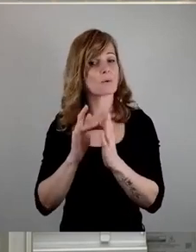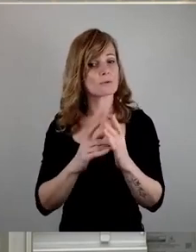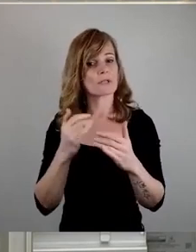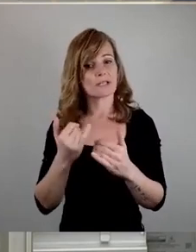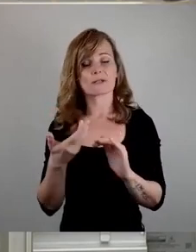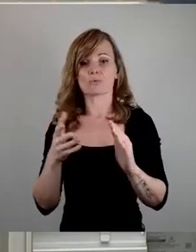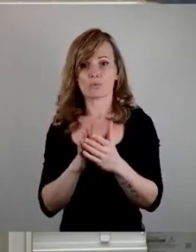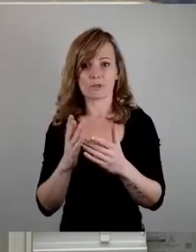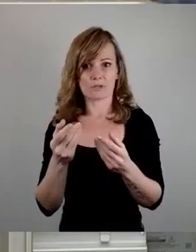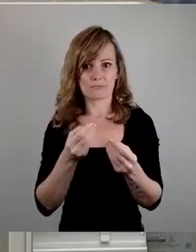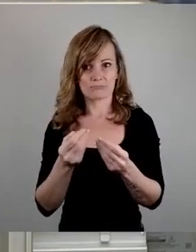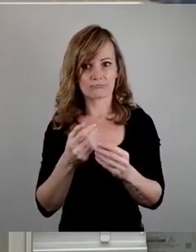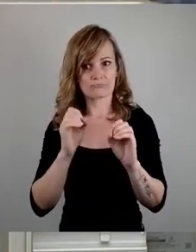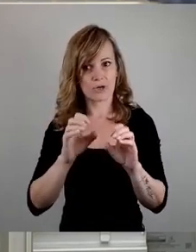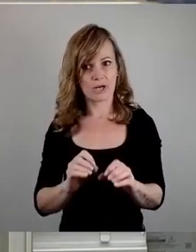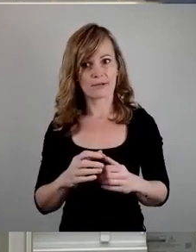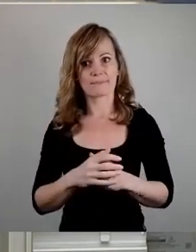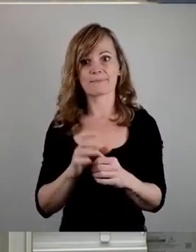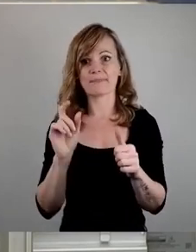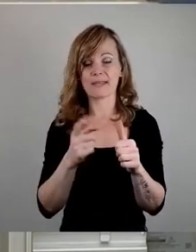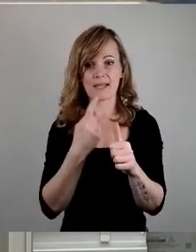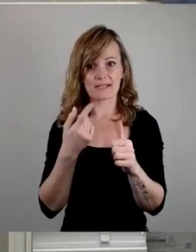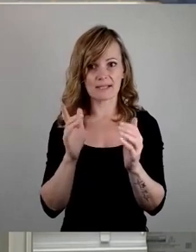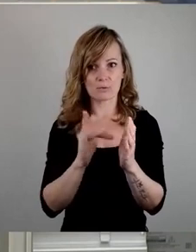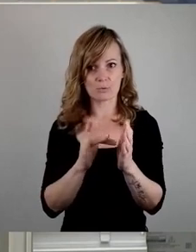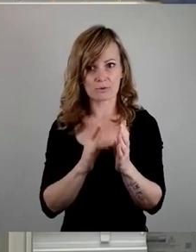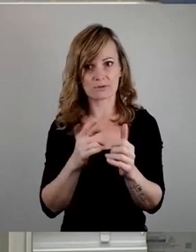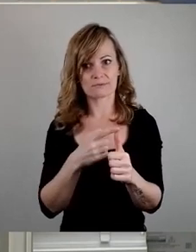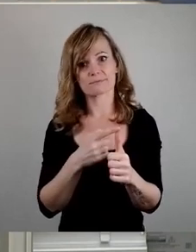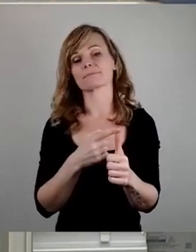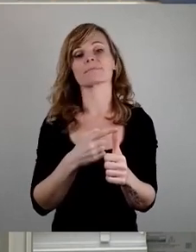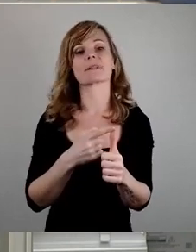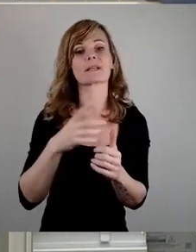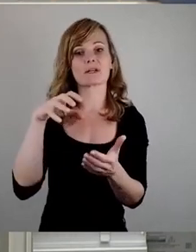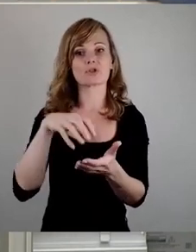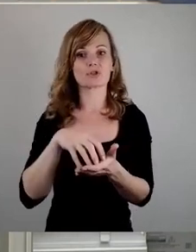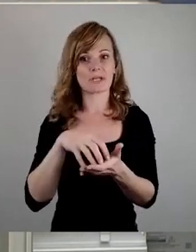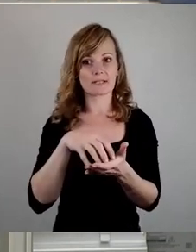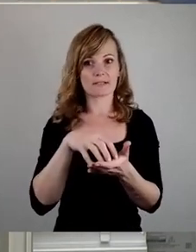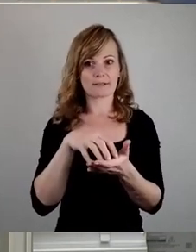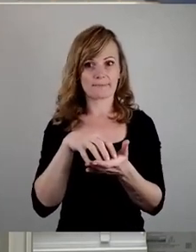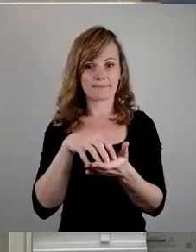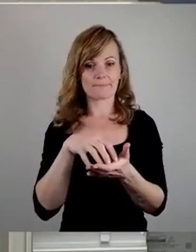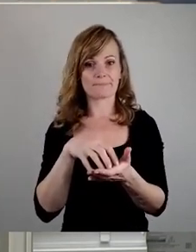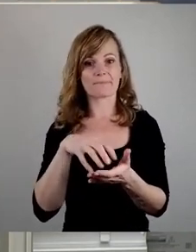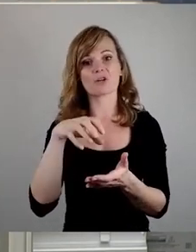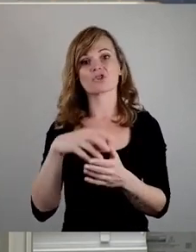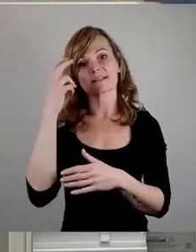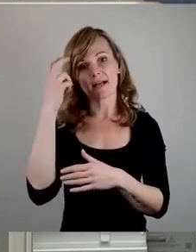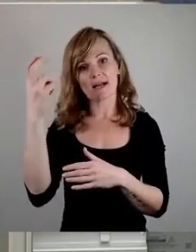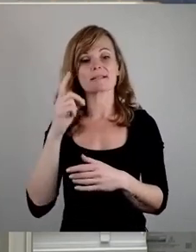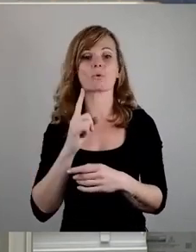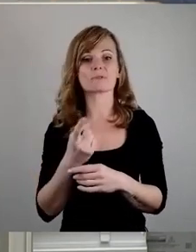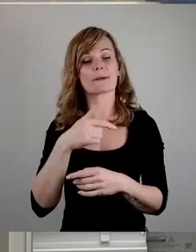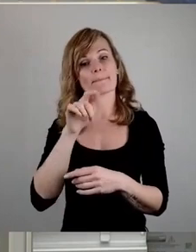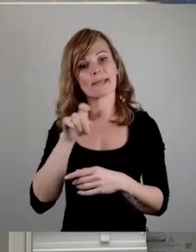kurz darlegen. Der erste Grund ist, dass die Stadt, der Stadtrat und auch die Menschen